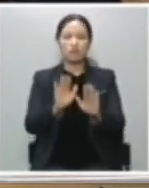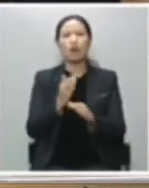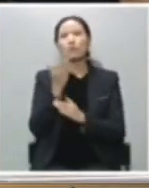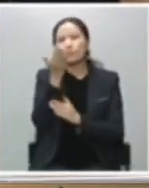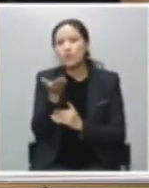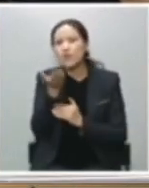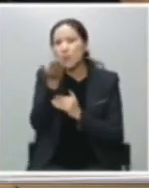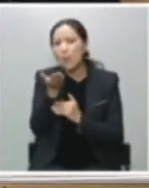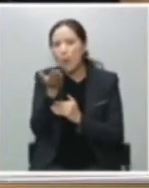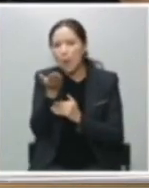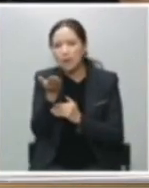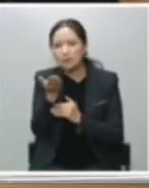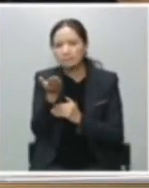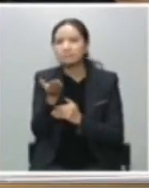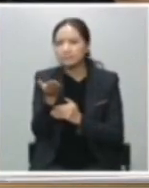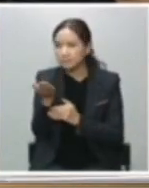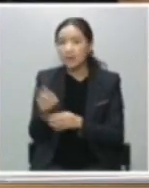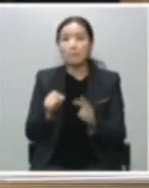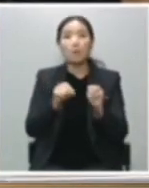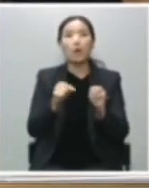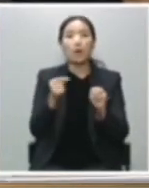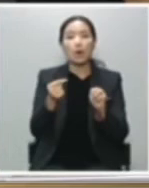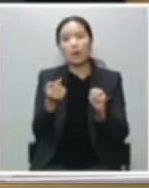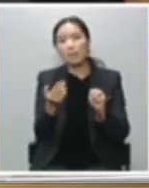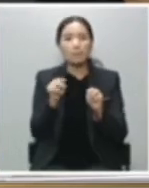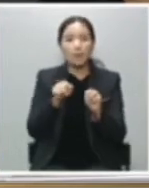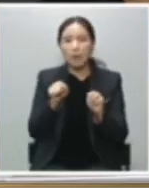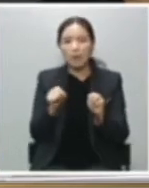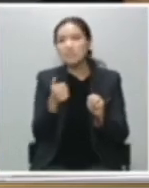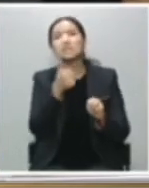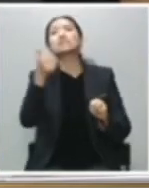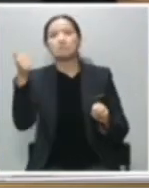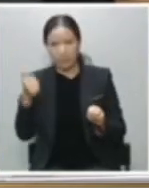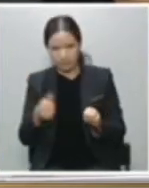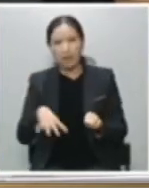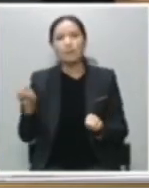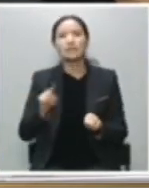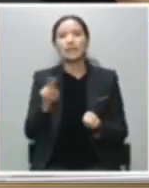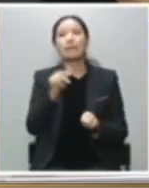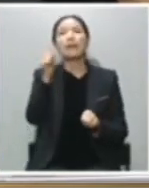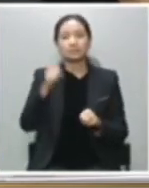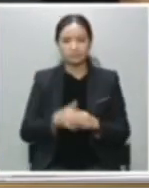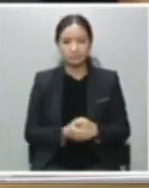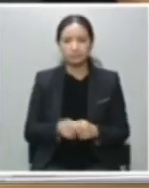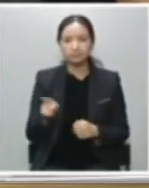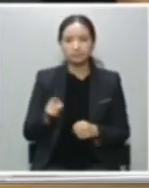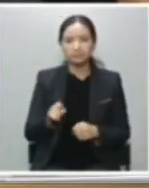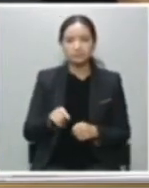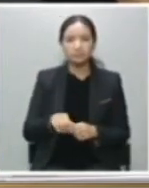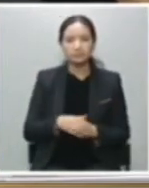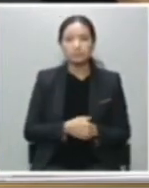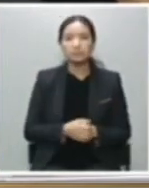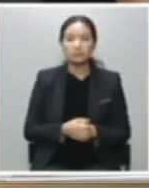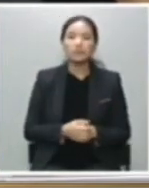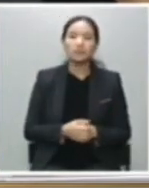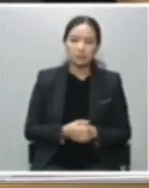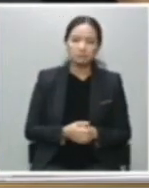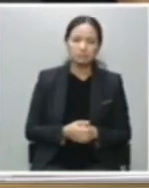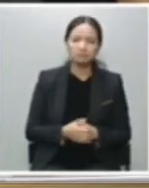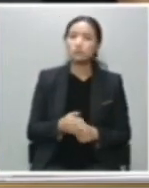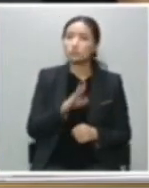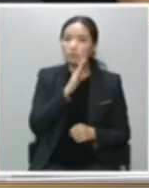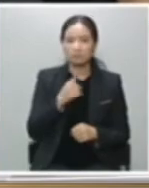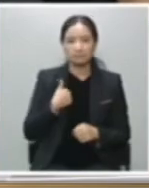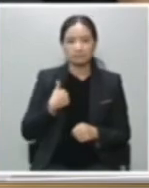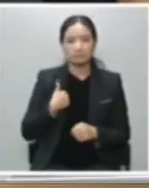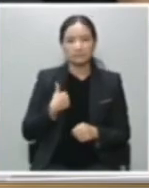อนลองเราใช้ม.88ได้เหมือนกับมาตราอื่นบ้างนะครับถ้าท่านไม่ยอมใช้กับผมม.88วันหลังผมอาจ